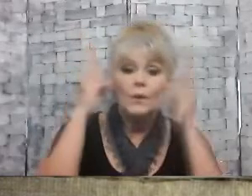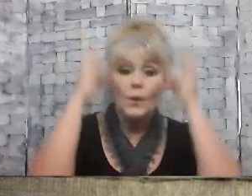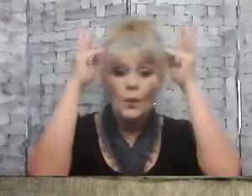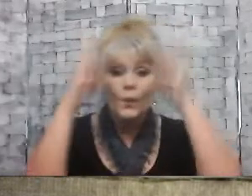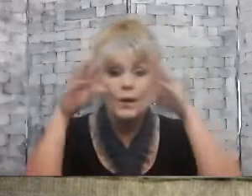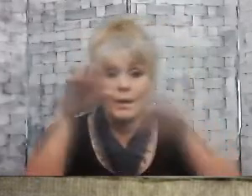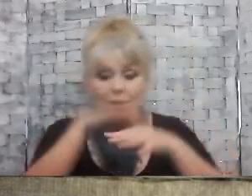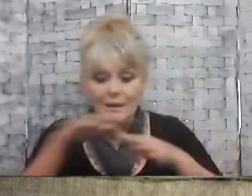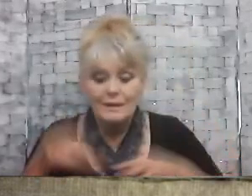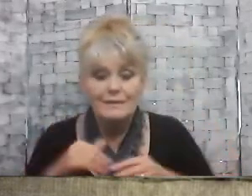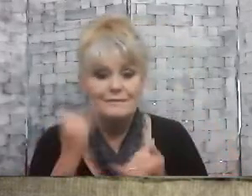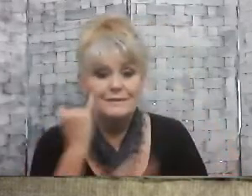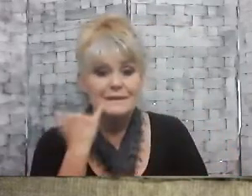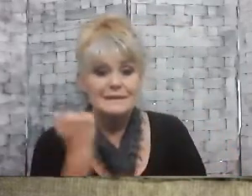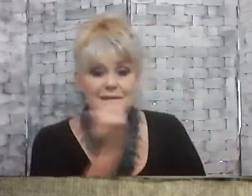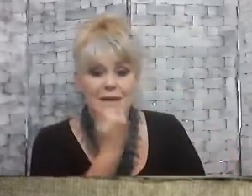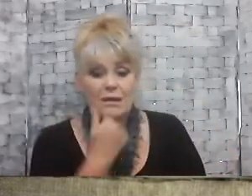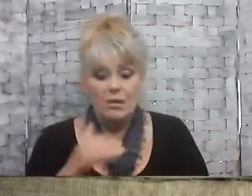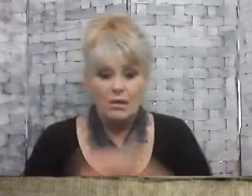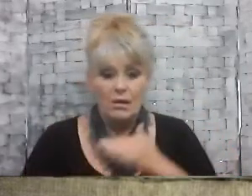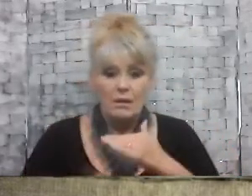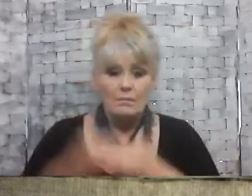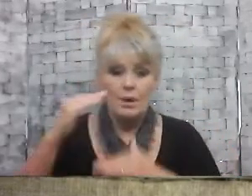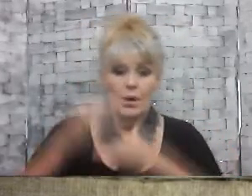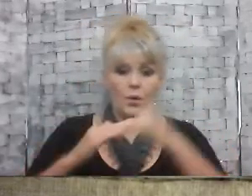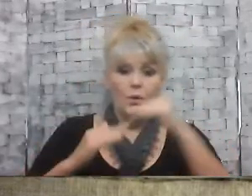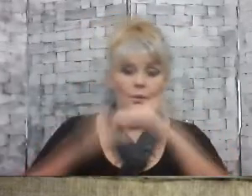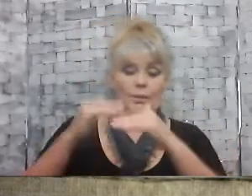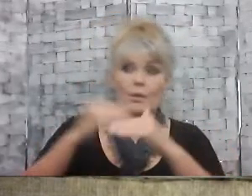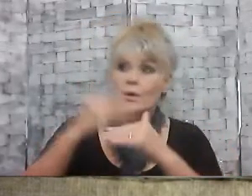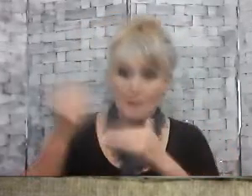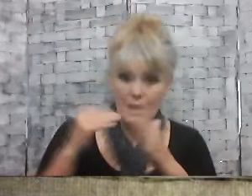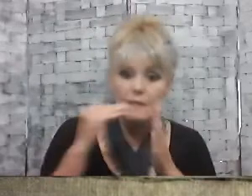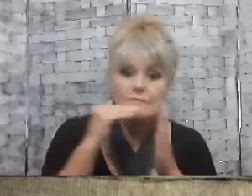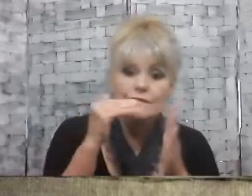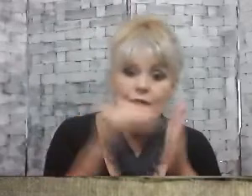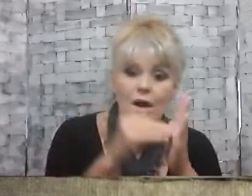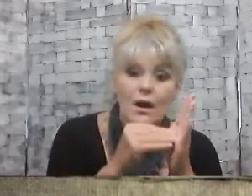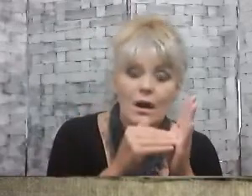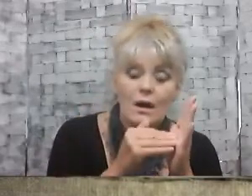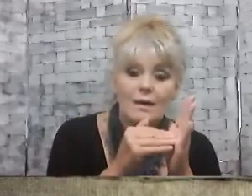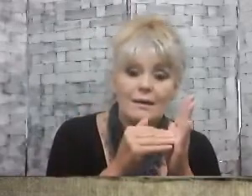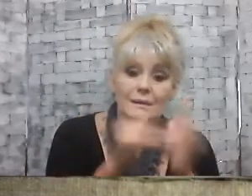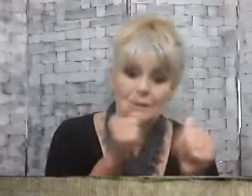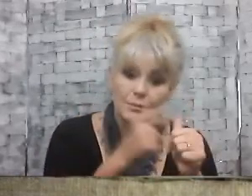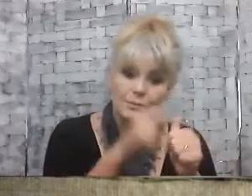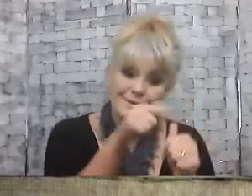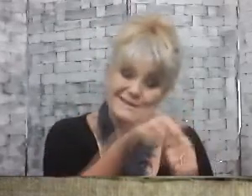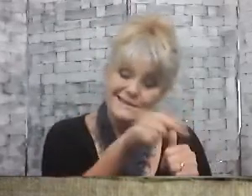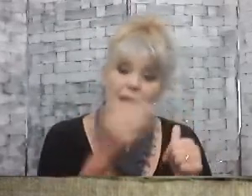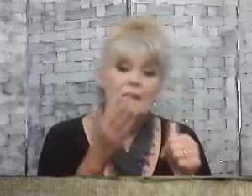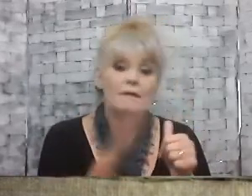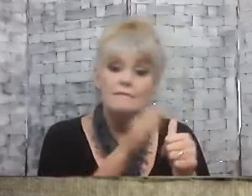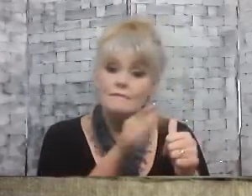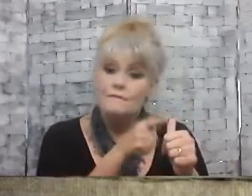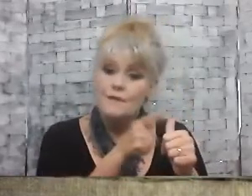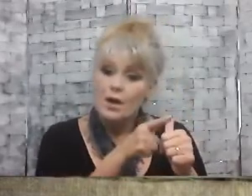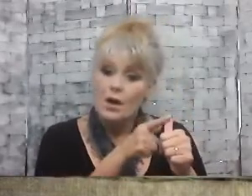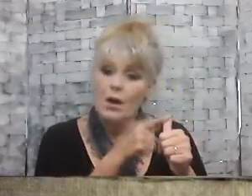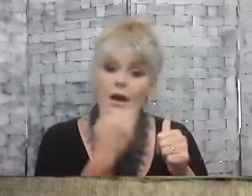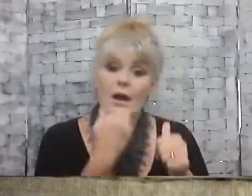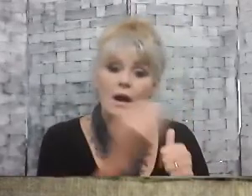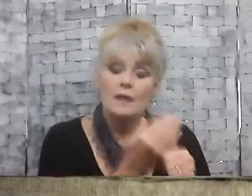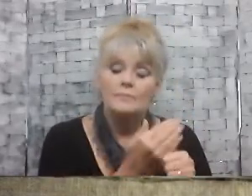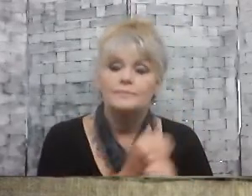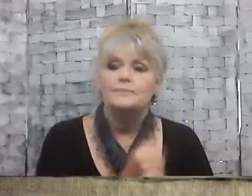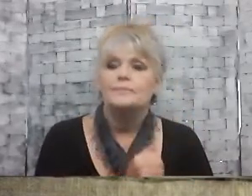koninkryk vir Israël gaan oprig? Gelukkig vraag hulle, hulle het geleer, hulle neem nie meer net aan nie, hulle het nie